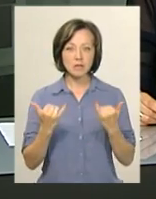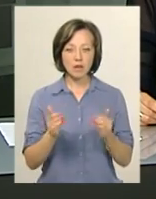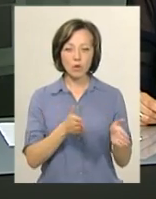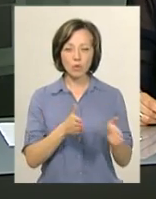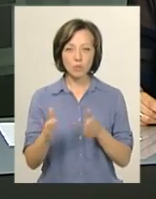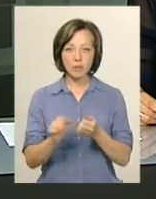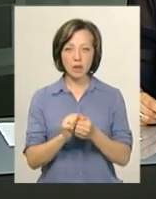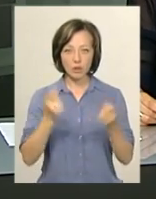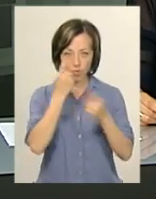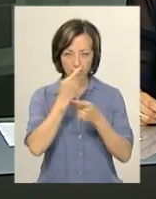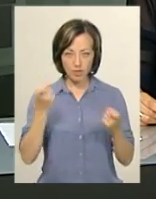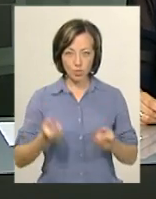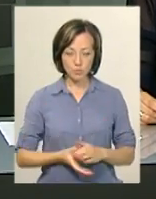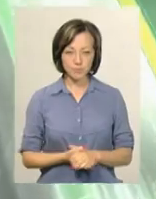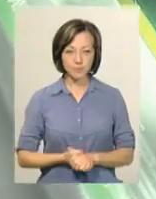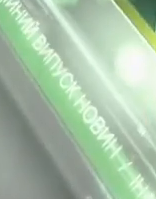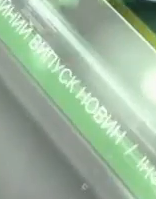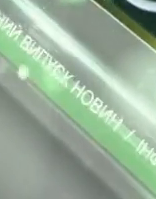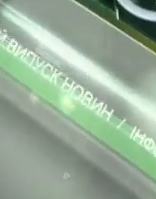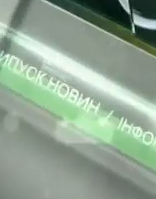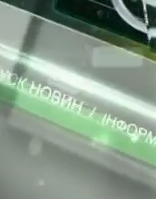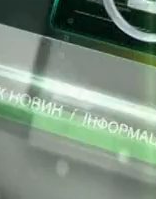готує матеріал до ефіру.